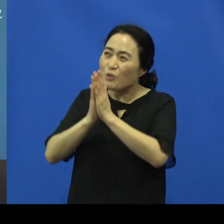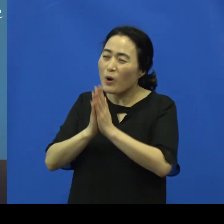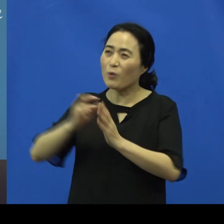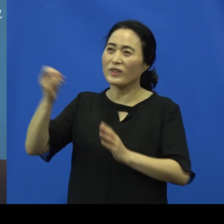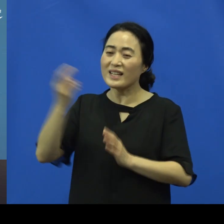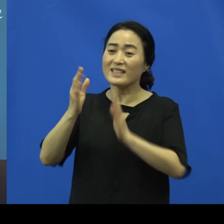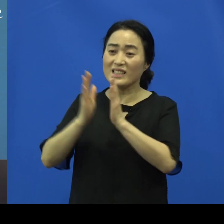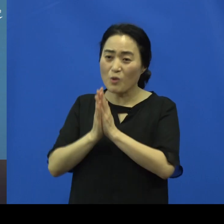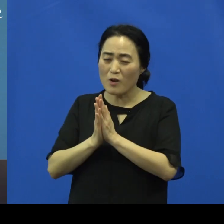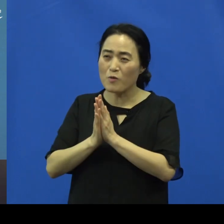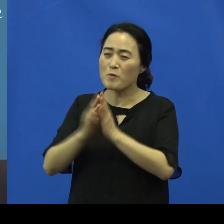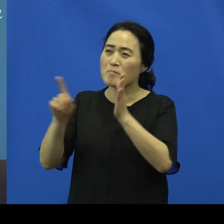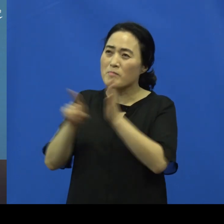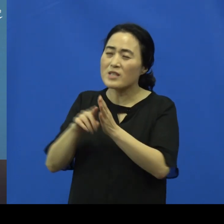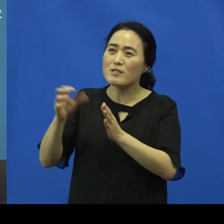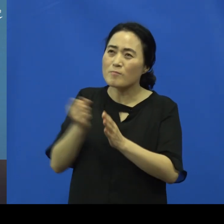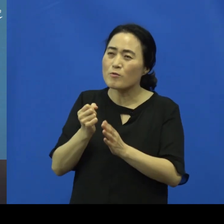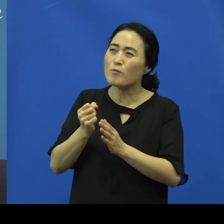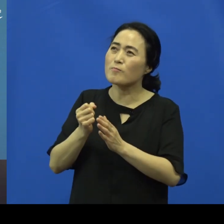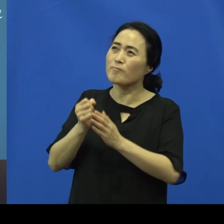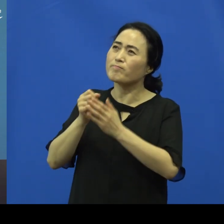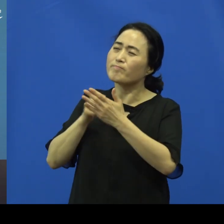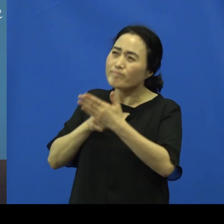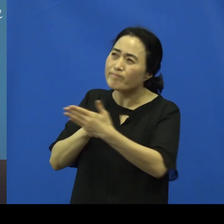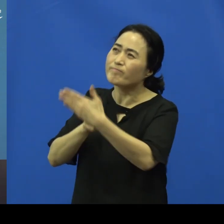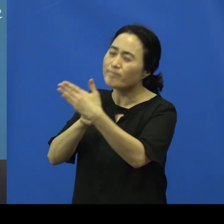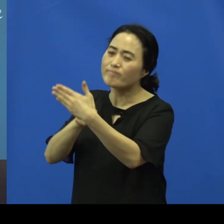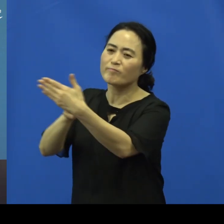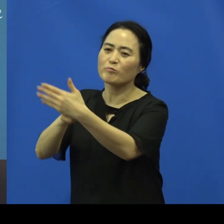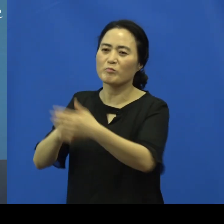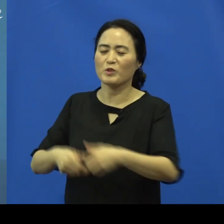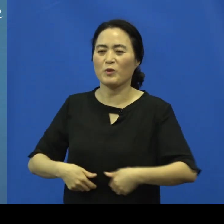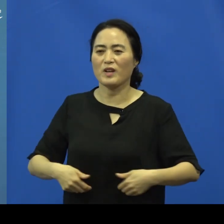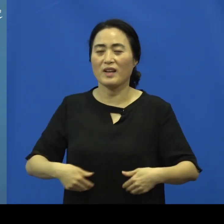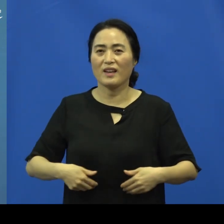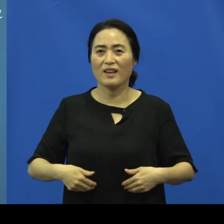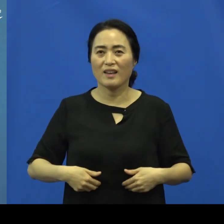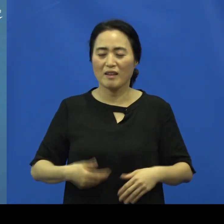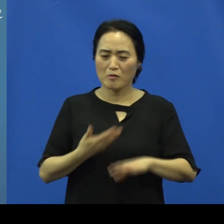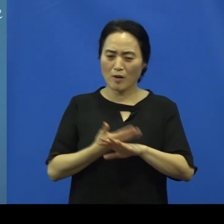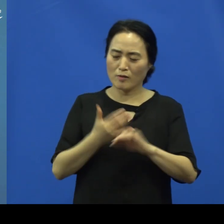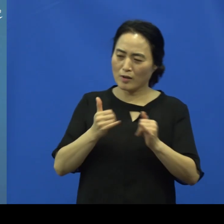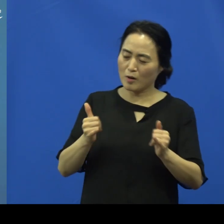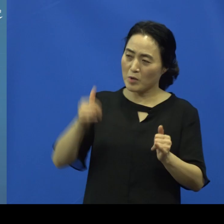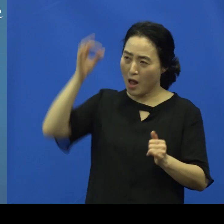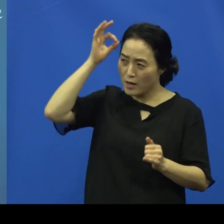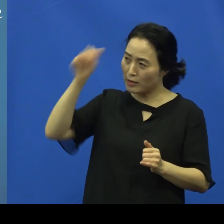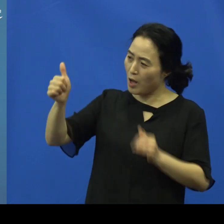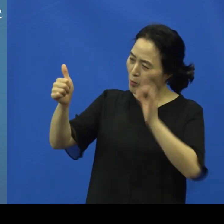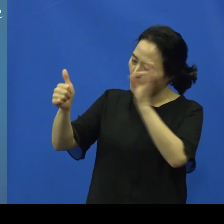믿음으로 나아갔습니다. 이 다른 사람이 보기에는 엘리사의 행동이 좀 이상해 보여요. 뭘 그렇게까지?